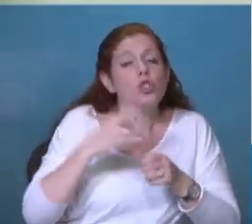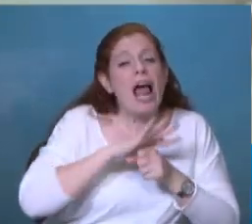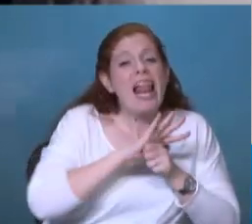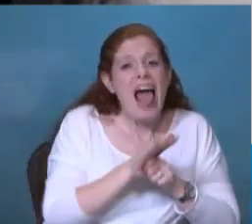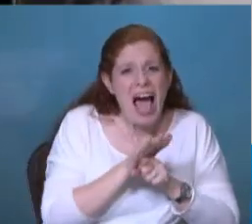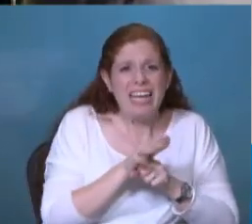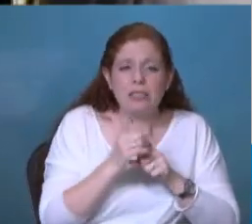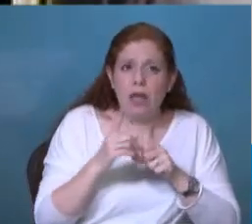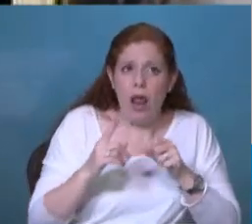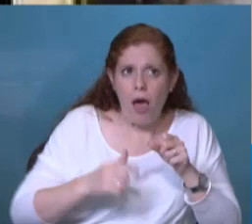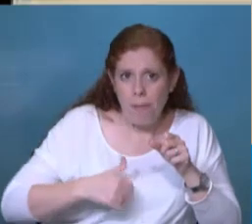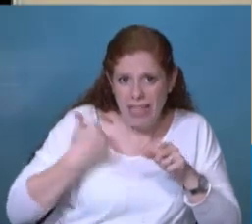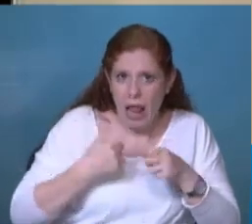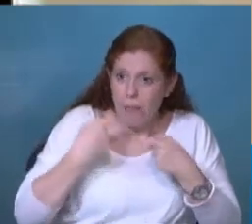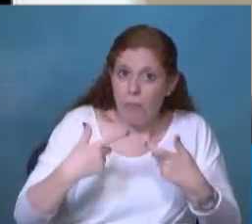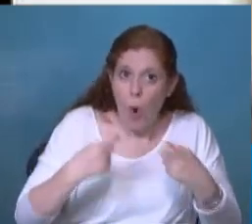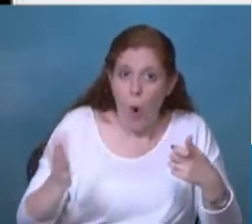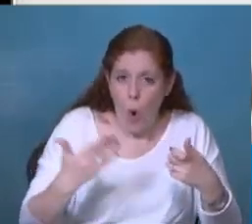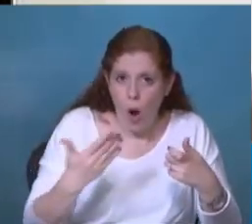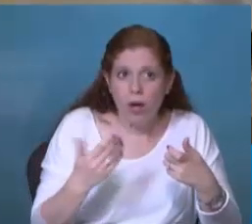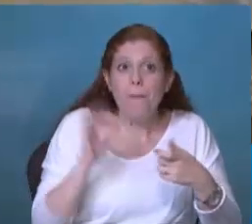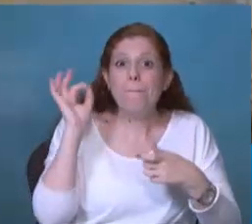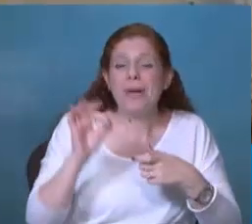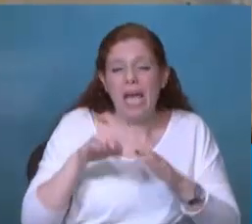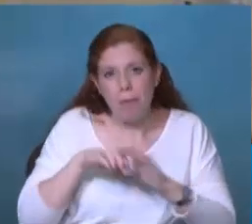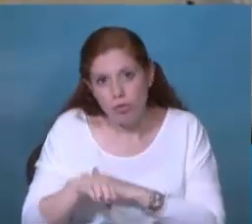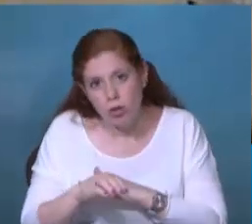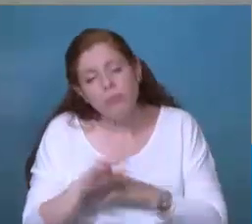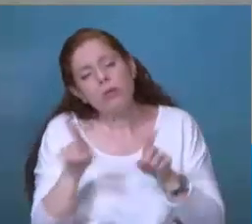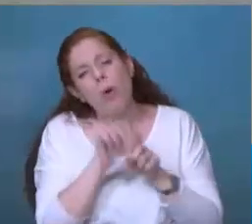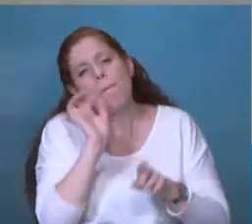למכור, למכור. זה פגיעה במשקיעים, זה פגיעה בעובדים, על חשבון